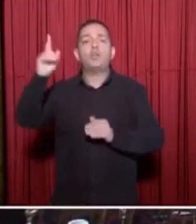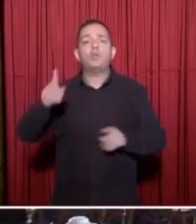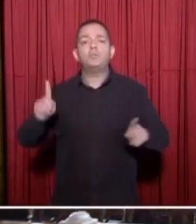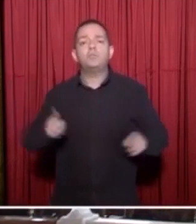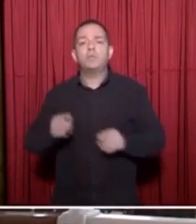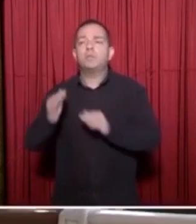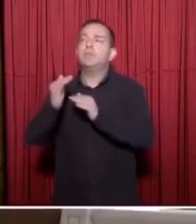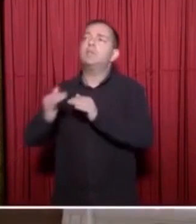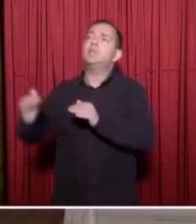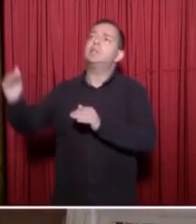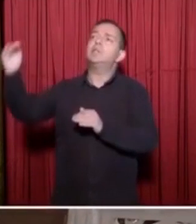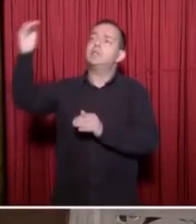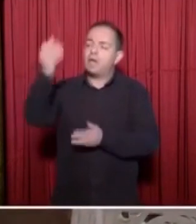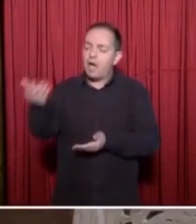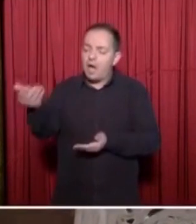Κύριε